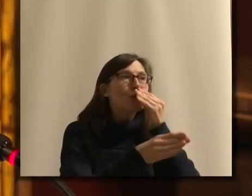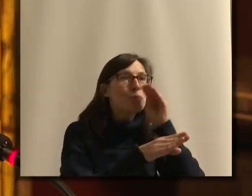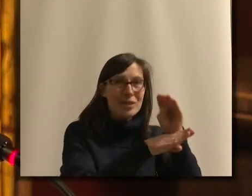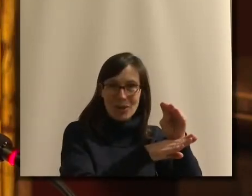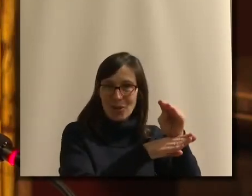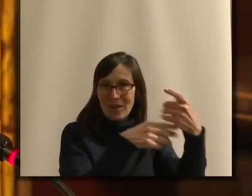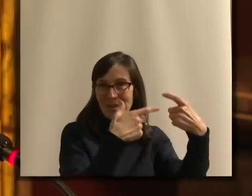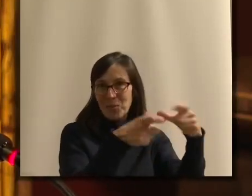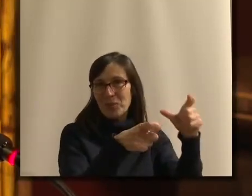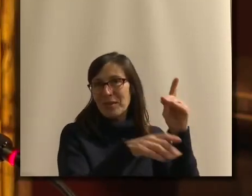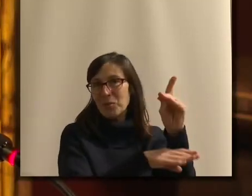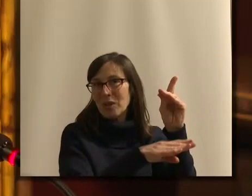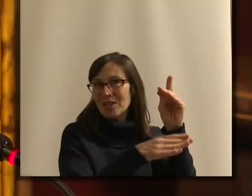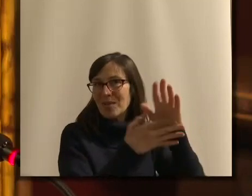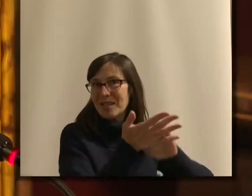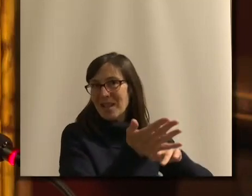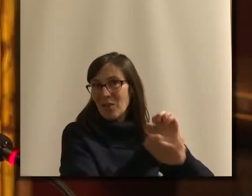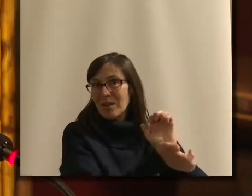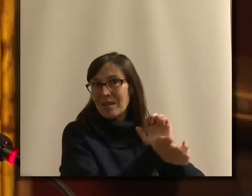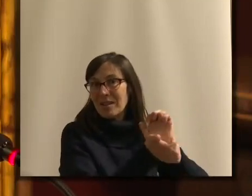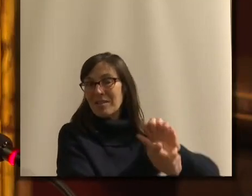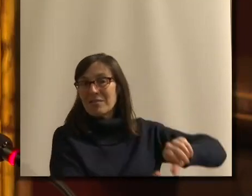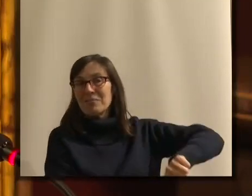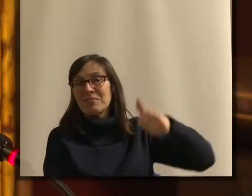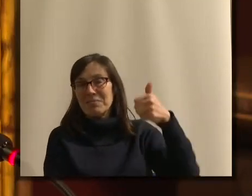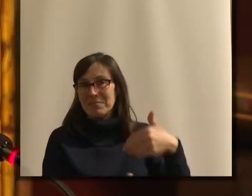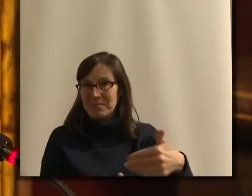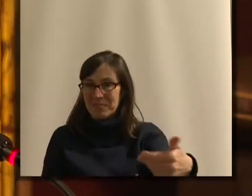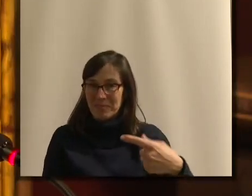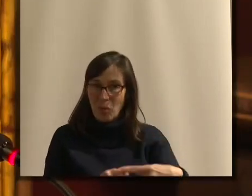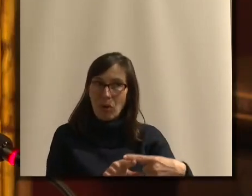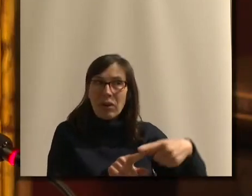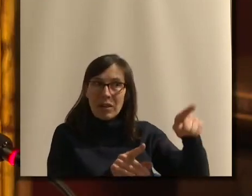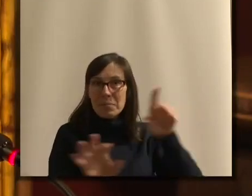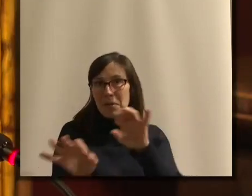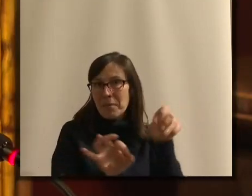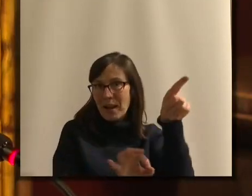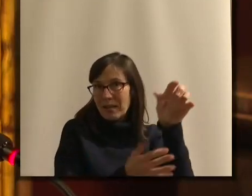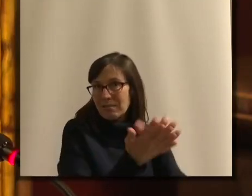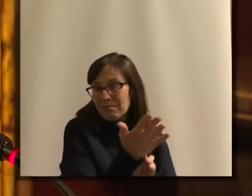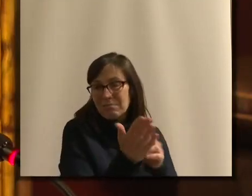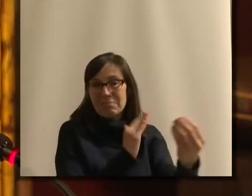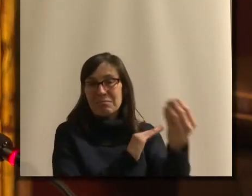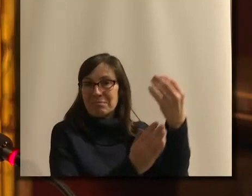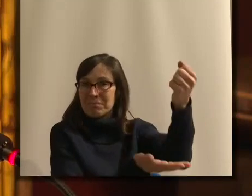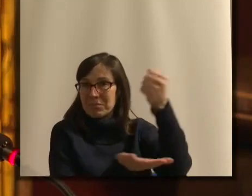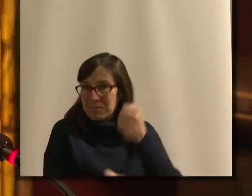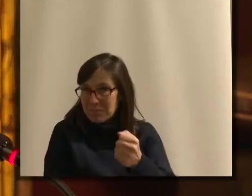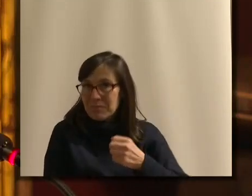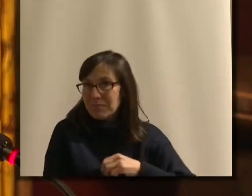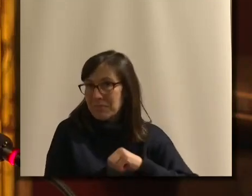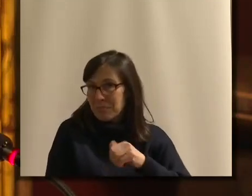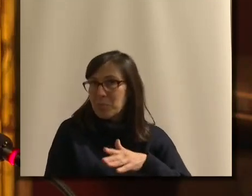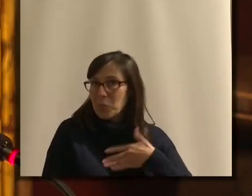esperem doncs, que resolgui en breu i per tant és probable perquè les línies doncs, hi són que no obtinguem benefici i